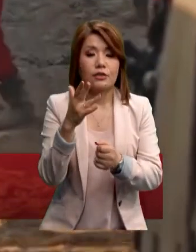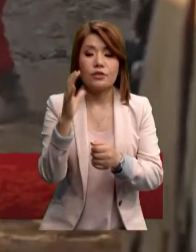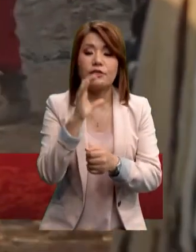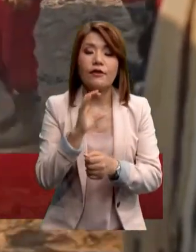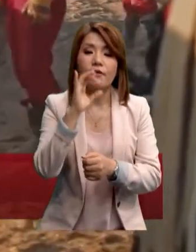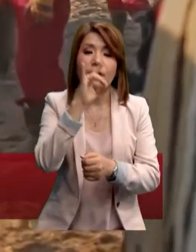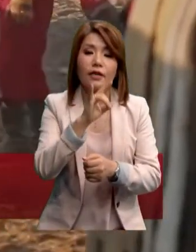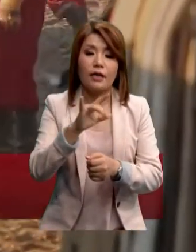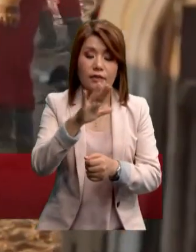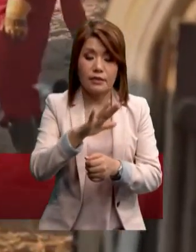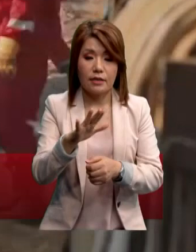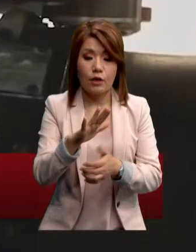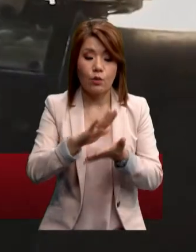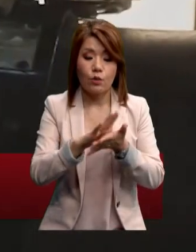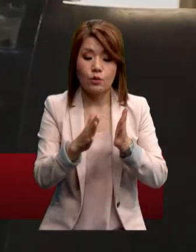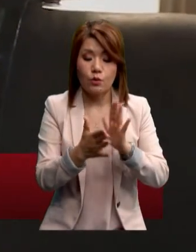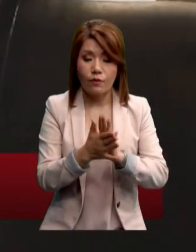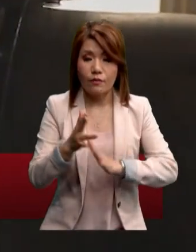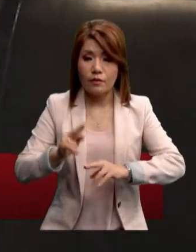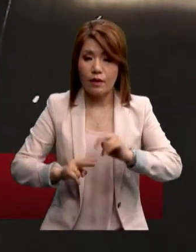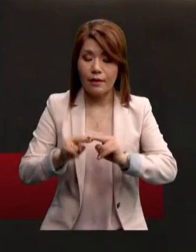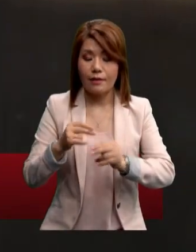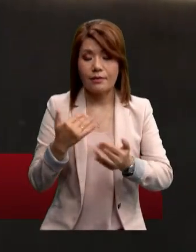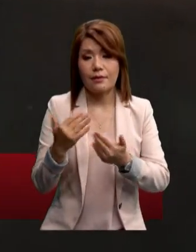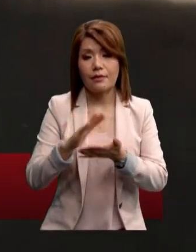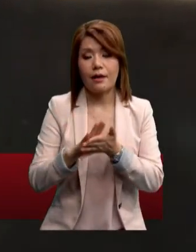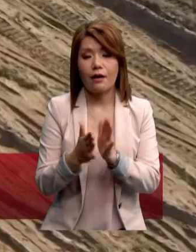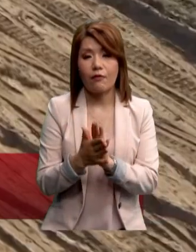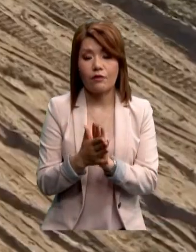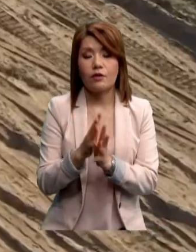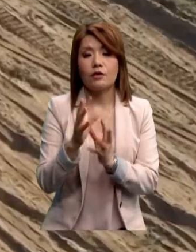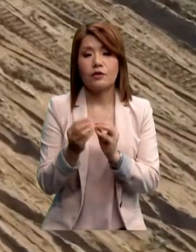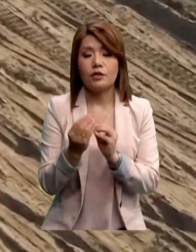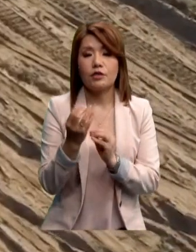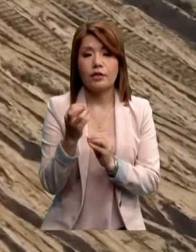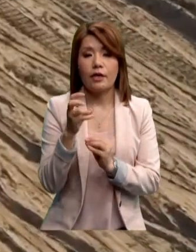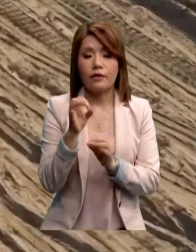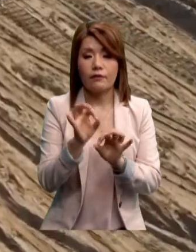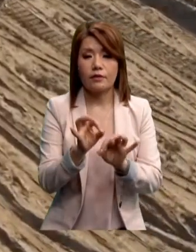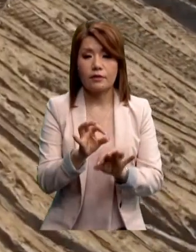Казахстана. На данный момент условия его строительства обговариваются, подытожил Саткалиев.